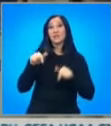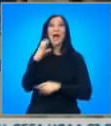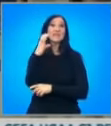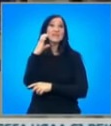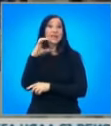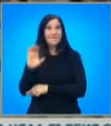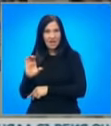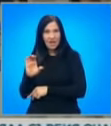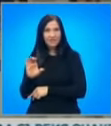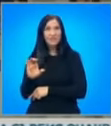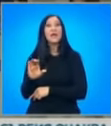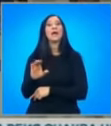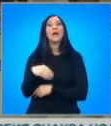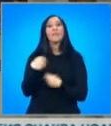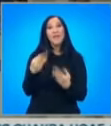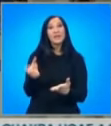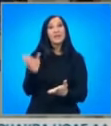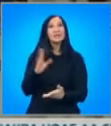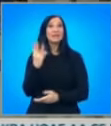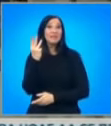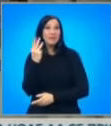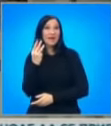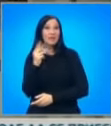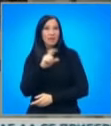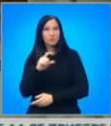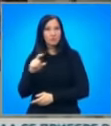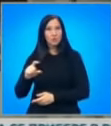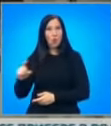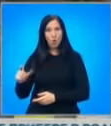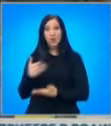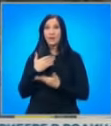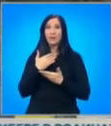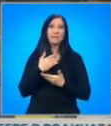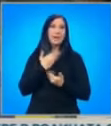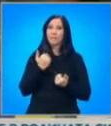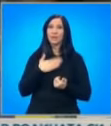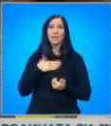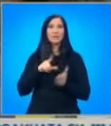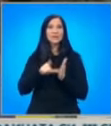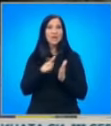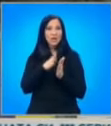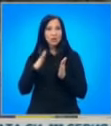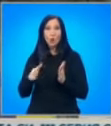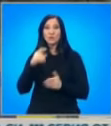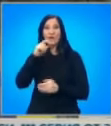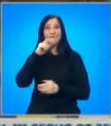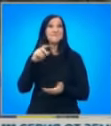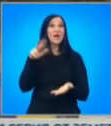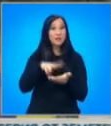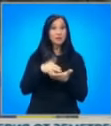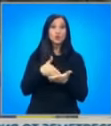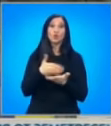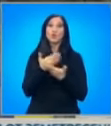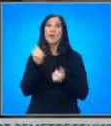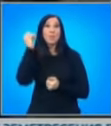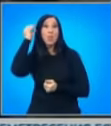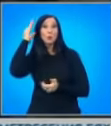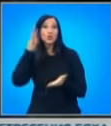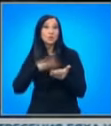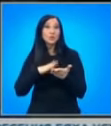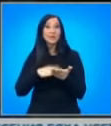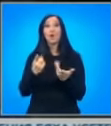сертификатите, издадени след поставянето на третата доза, няма да имат срок на валидност, защото все още няма научни доказателства